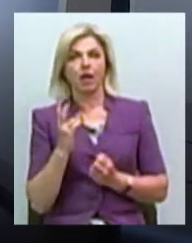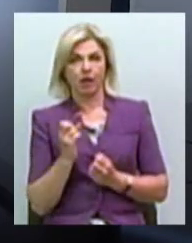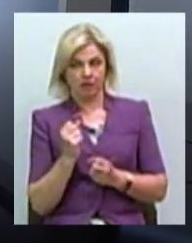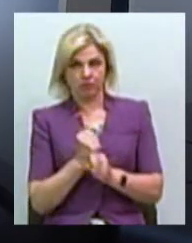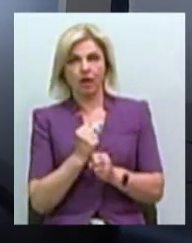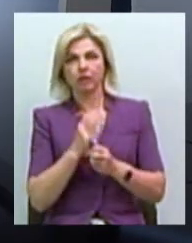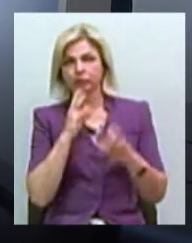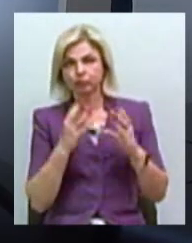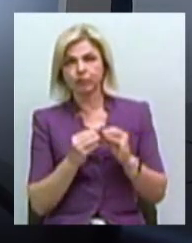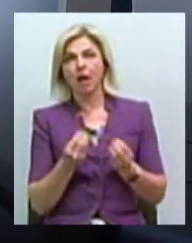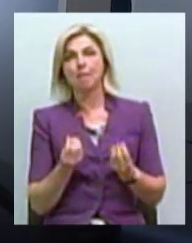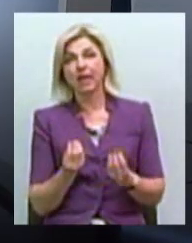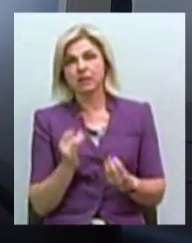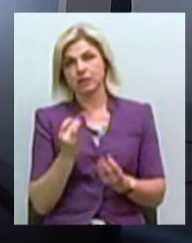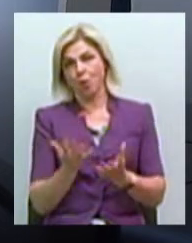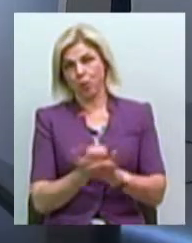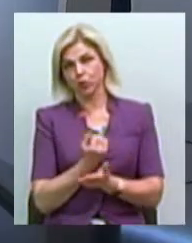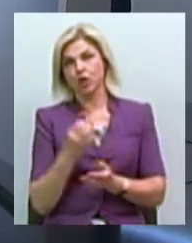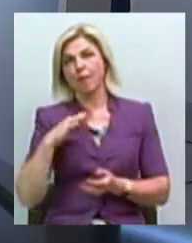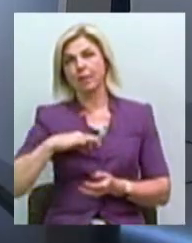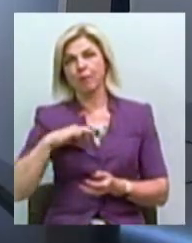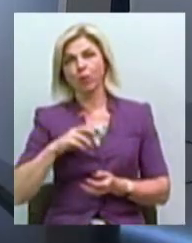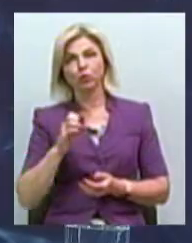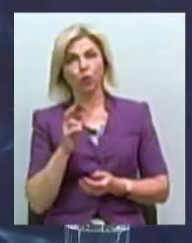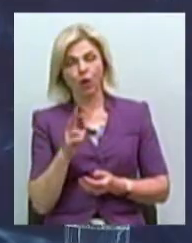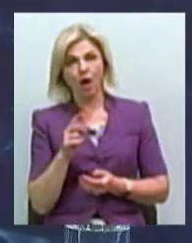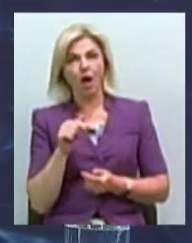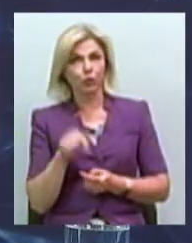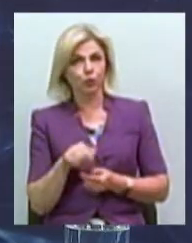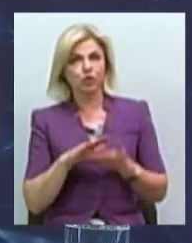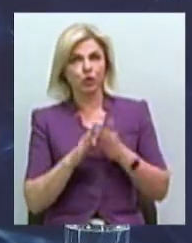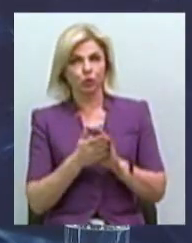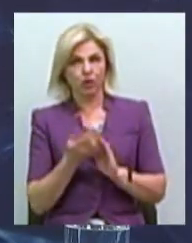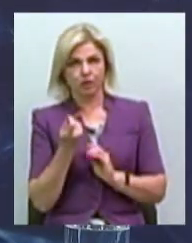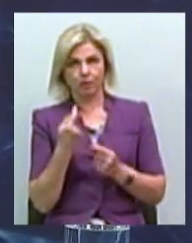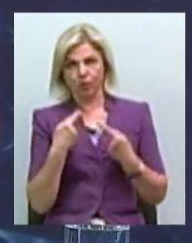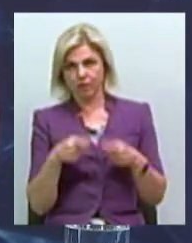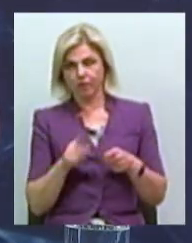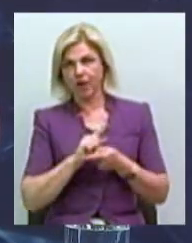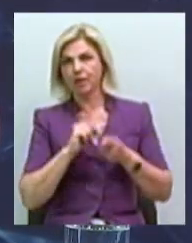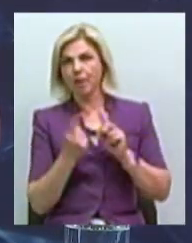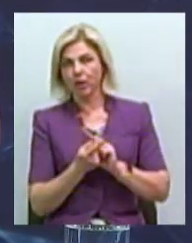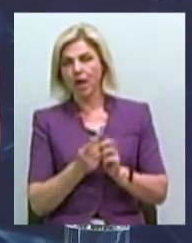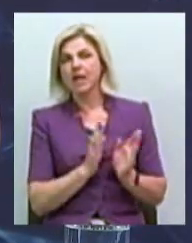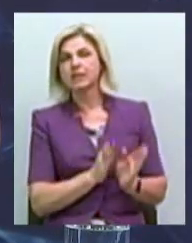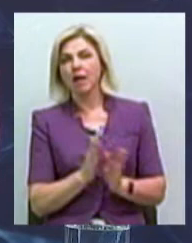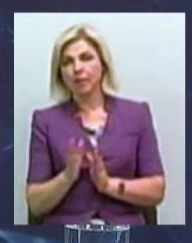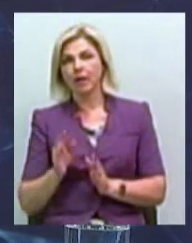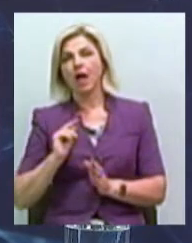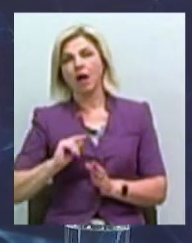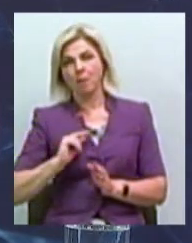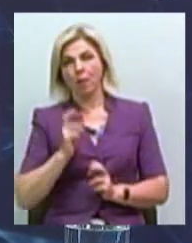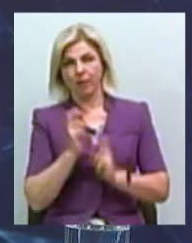бізнес і отримує з цього прибуток. Тут ситуація трошки навпаки. Стабільно функціонуюче підприємство,